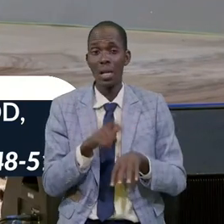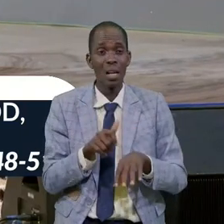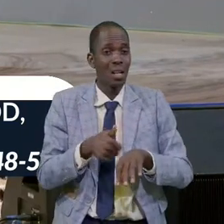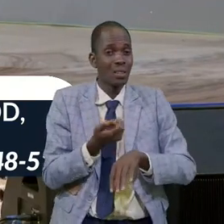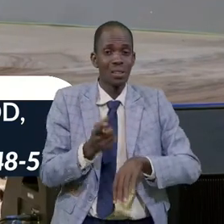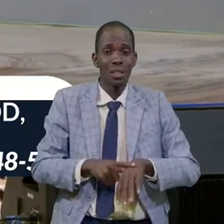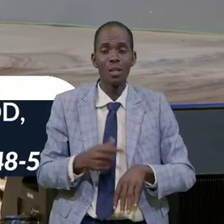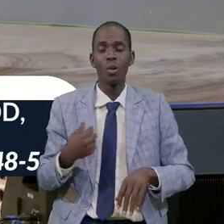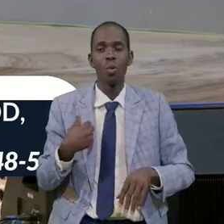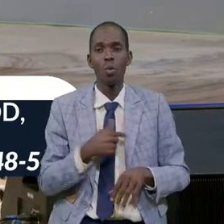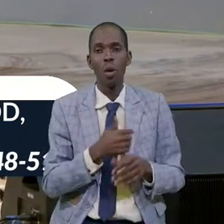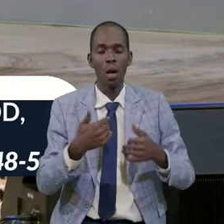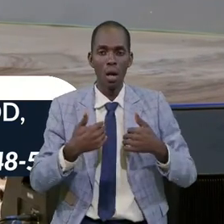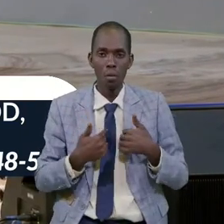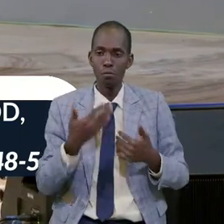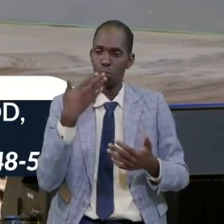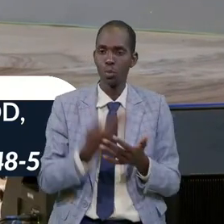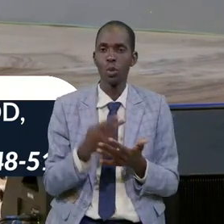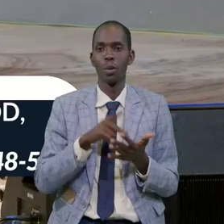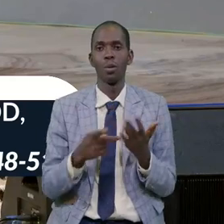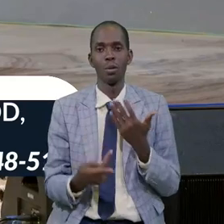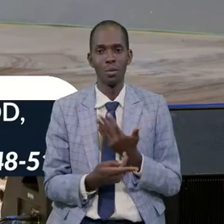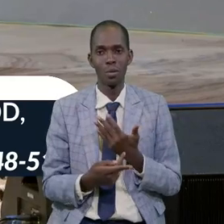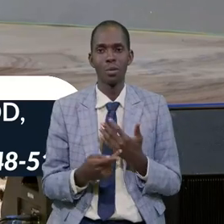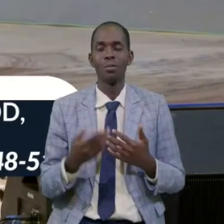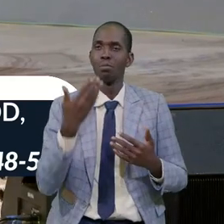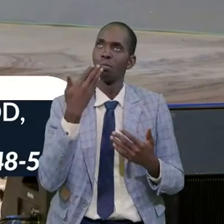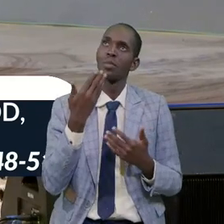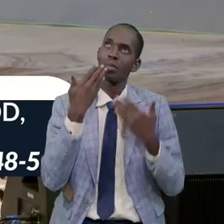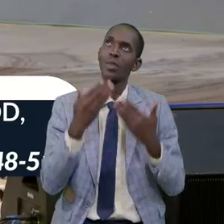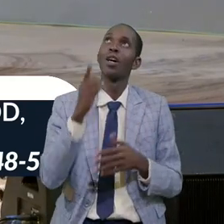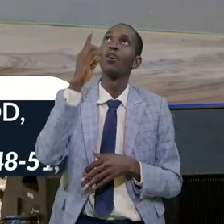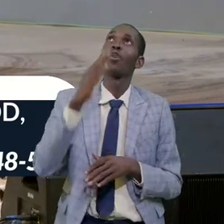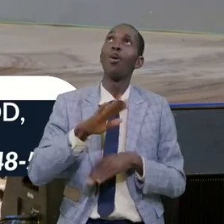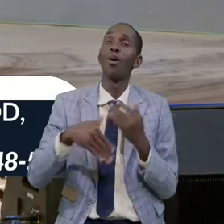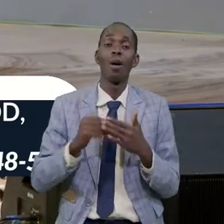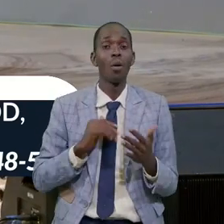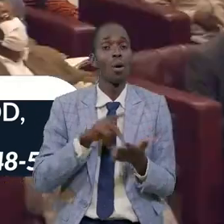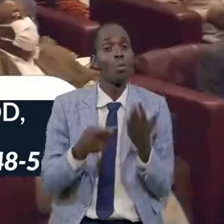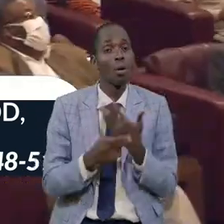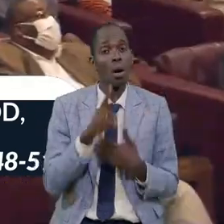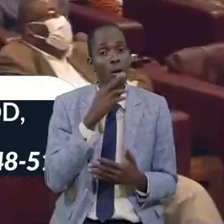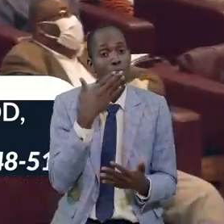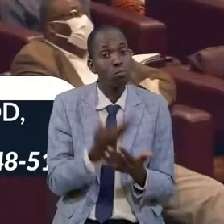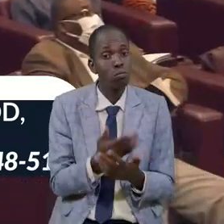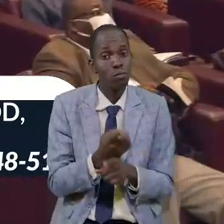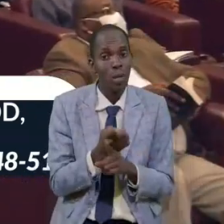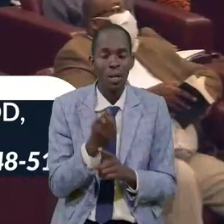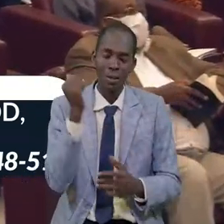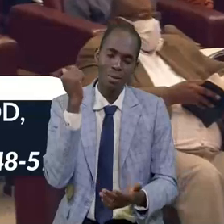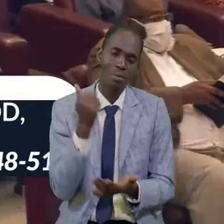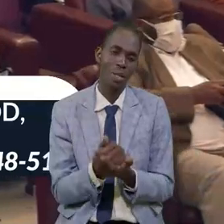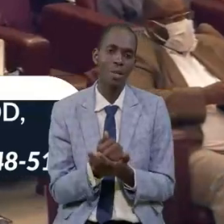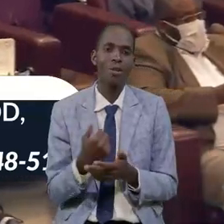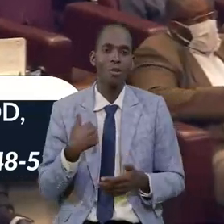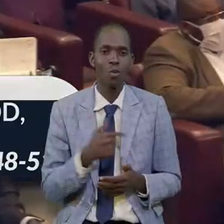desseins. Toutes les fois qu'on a un bon programme, tous nos programmes sont bons. Crie